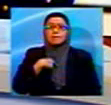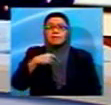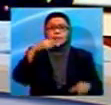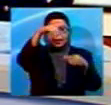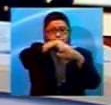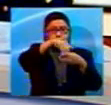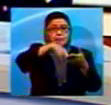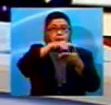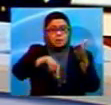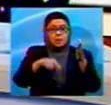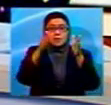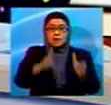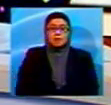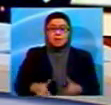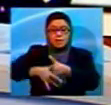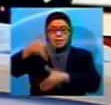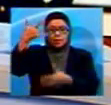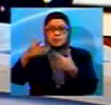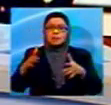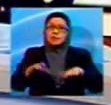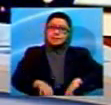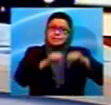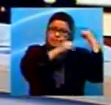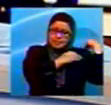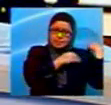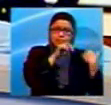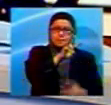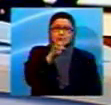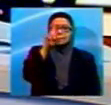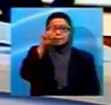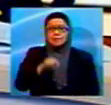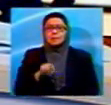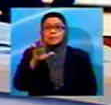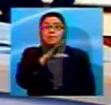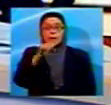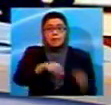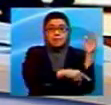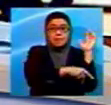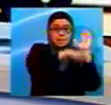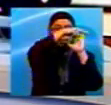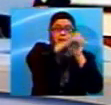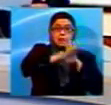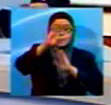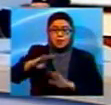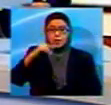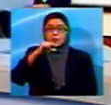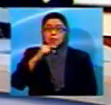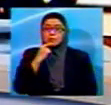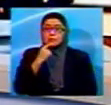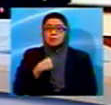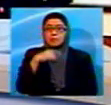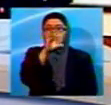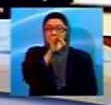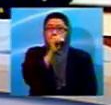melaksanakan tanggungjawab mereka 21 hari bulan lalu keseluruhannya parlimen Bukit gelugo mempunyai 82,403